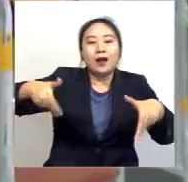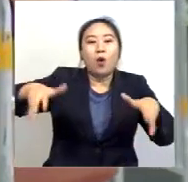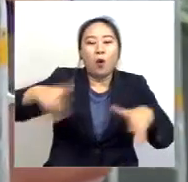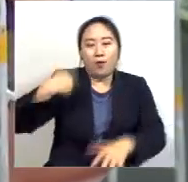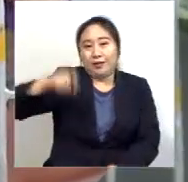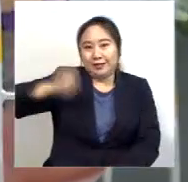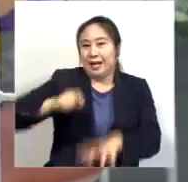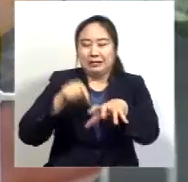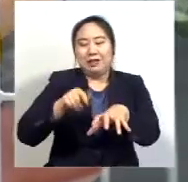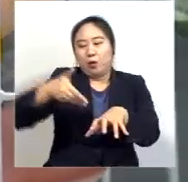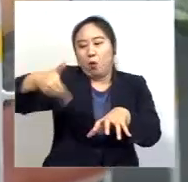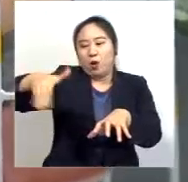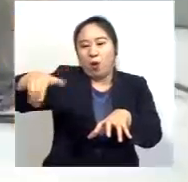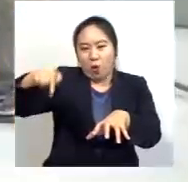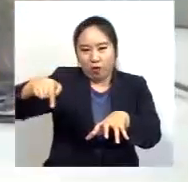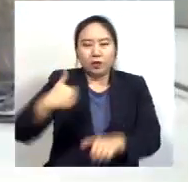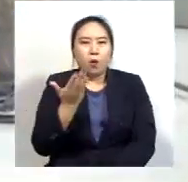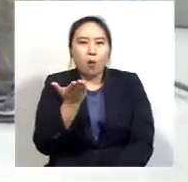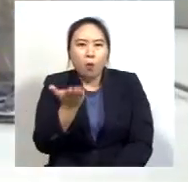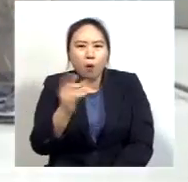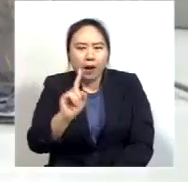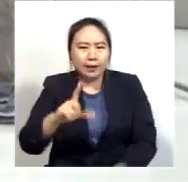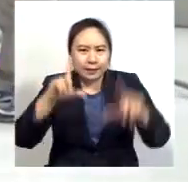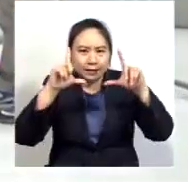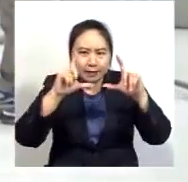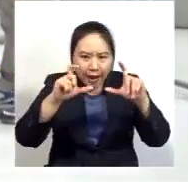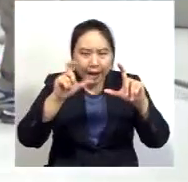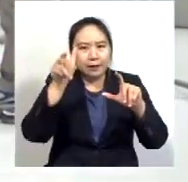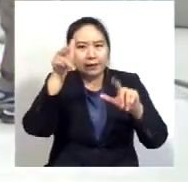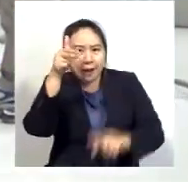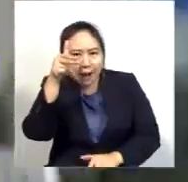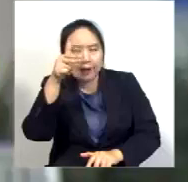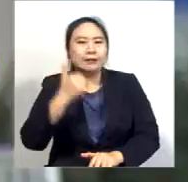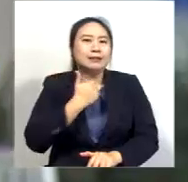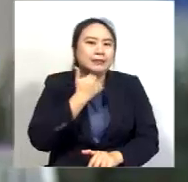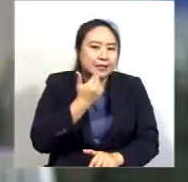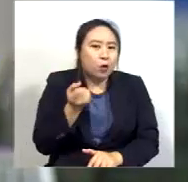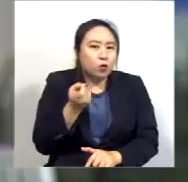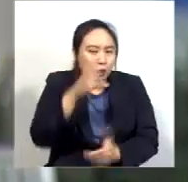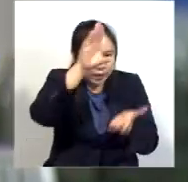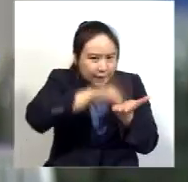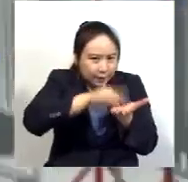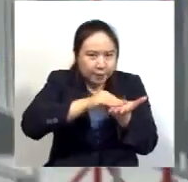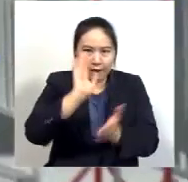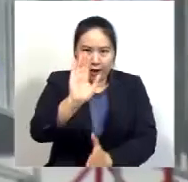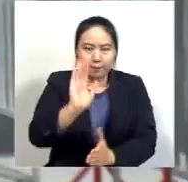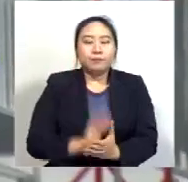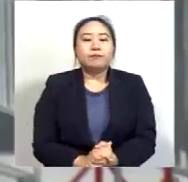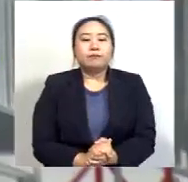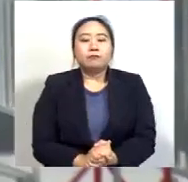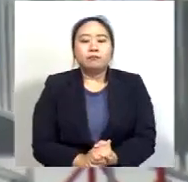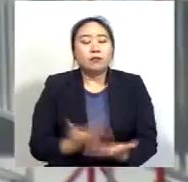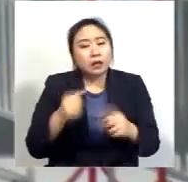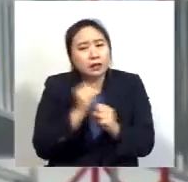ทำการศาลนะครับแล้วก็ขอความร่วมมืองดเว้นการถ่ายภาพบันทึกภาพและเสียงไลฟ์สดด้วยครับหรือว่ากระทำอย่